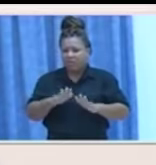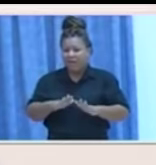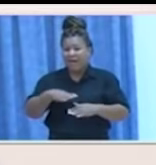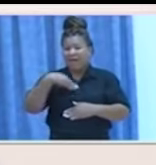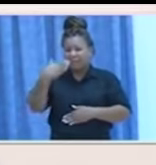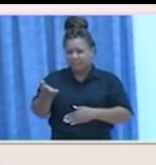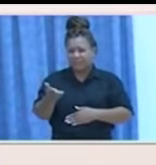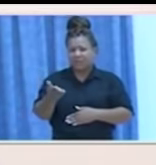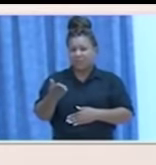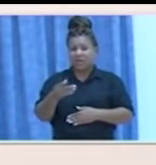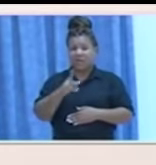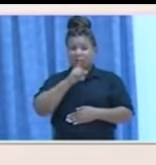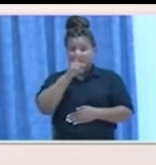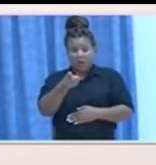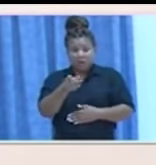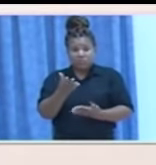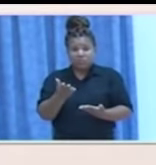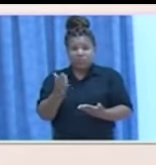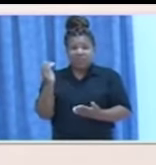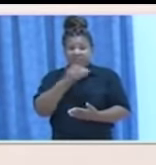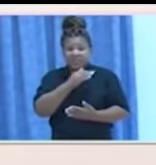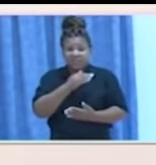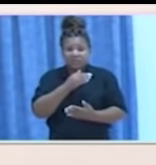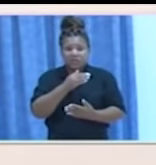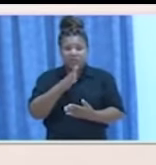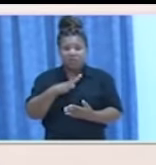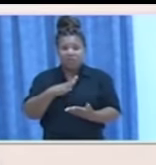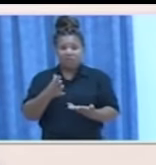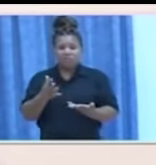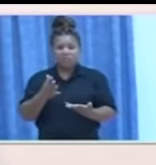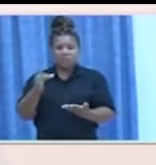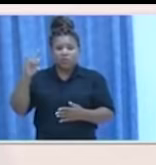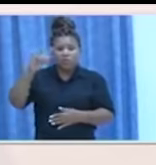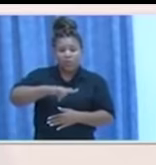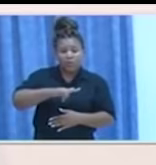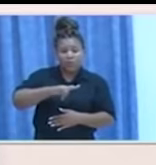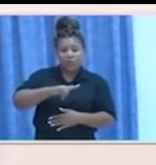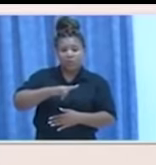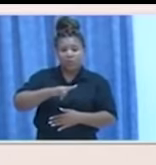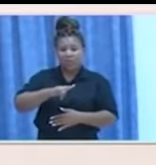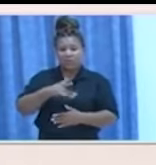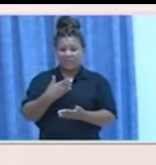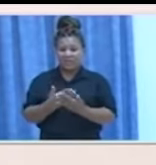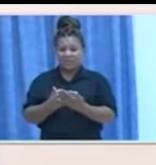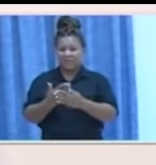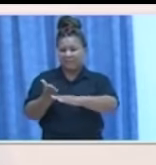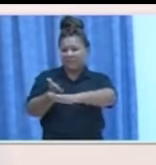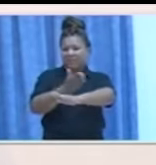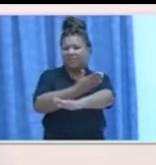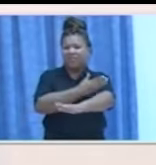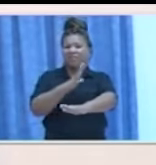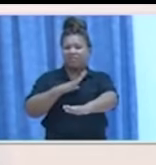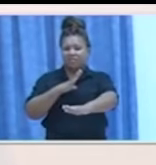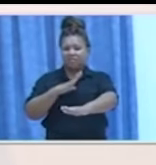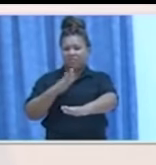jour après qu'il est entré dans le pays, il veut dire de son parcours, sortir. L'avion, l'aéroport, est